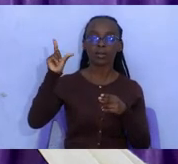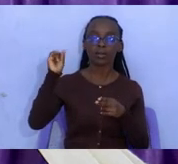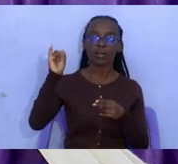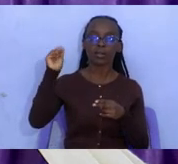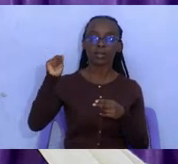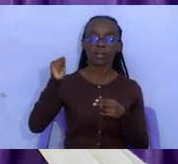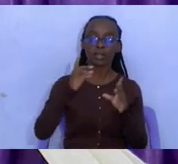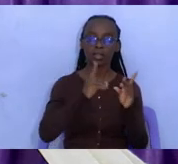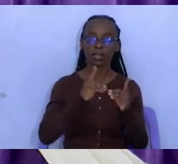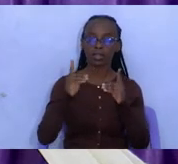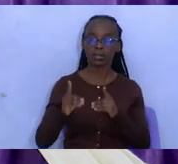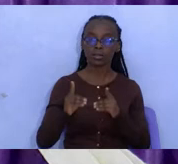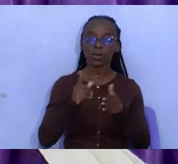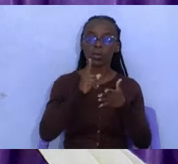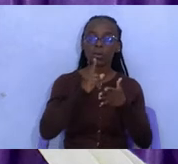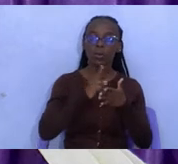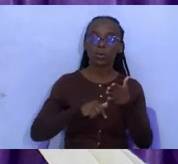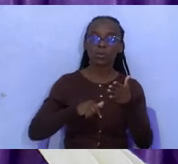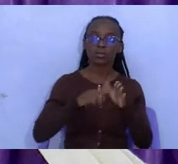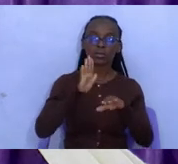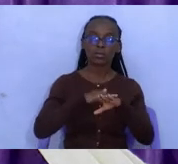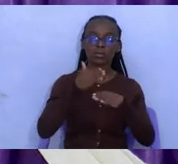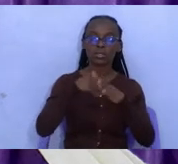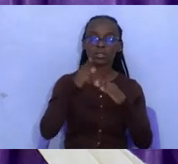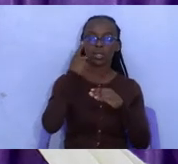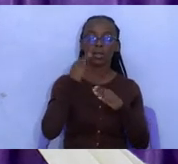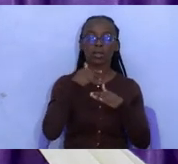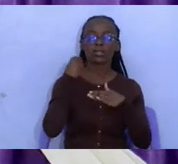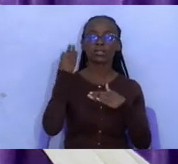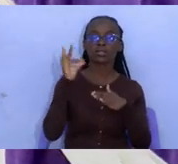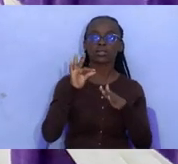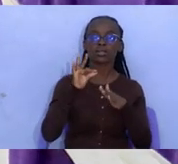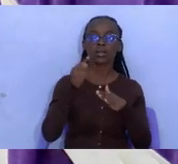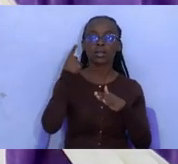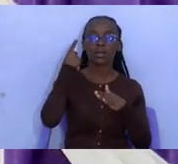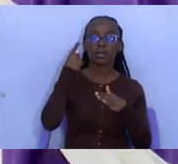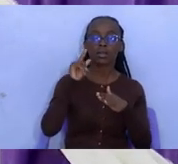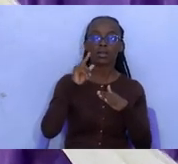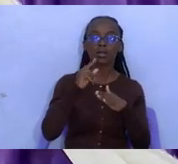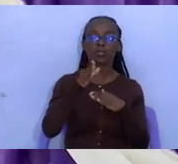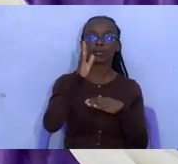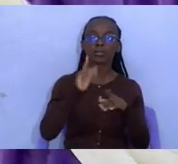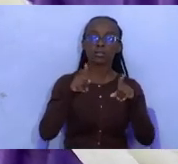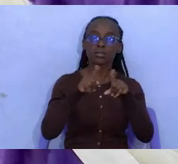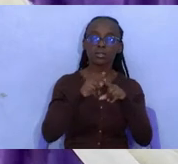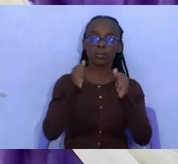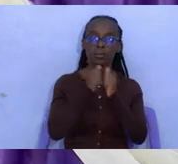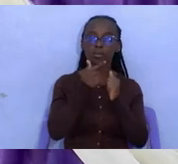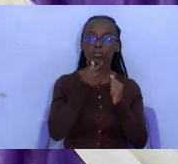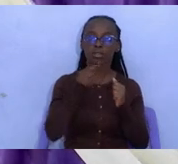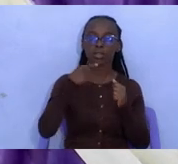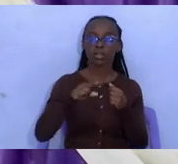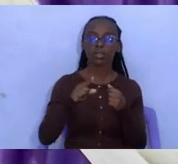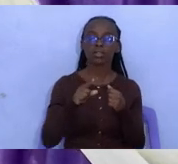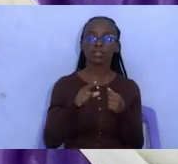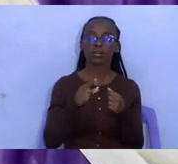akafanya yaliyo ya adili machoni pa Bwana sawasawa na yote aliyoyafanya Amazia babaye. Verse 5, penye kuna